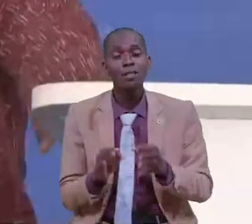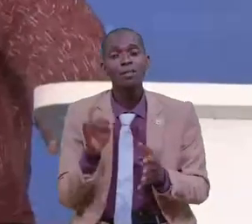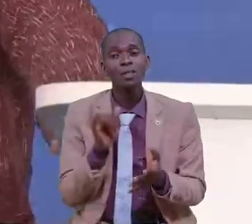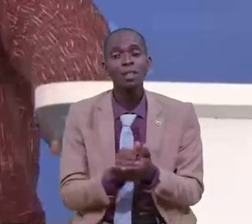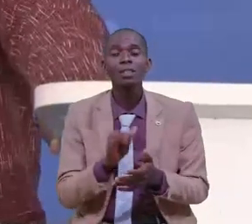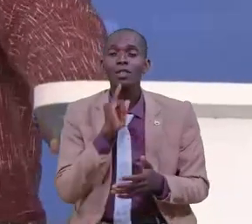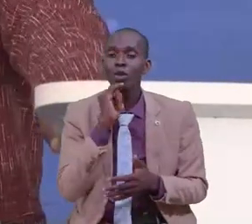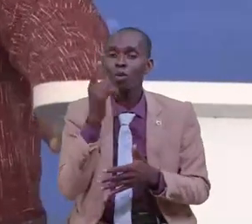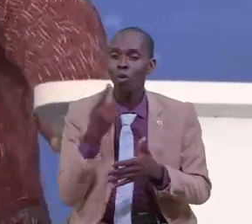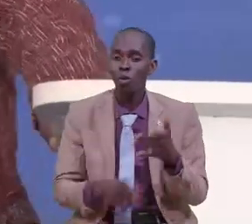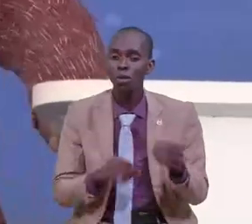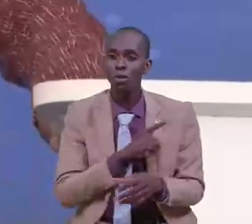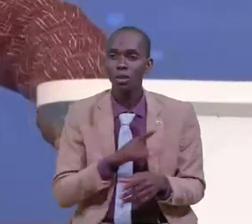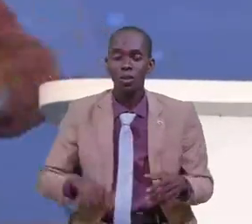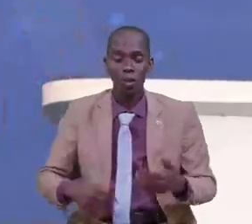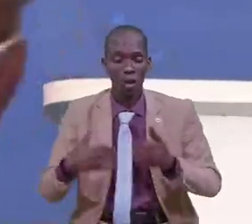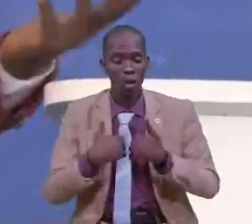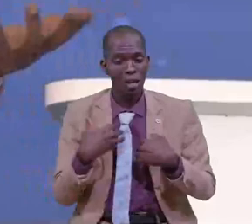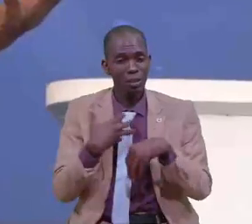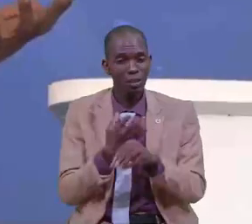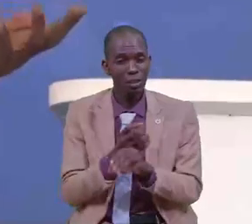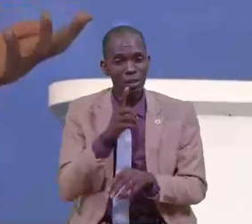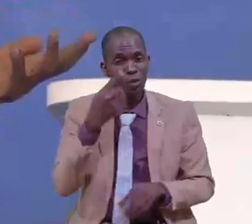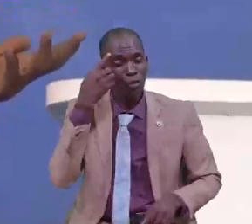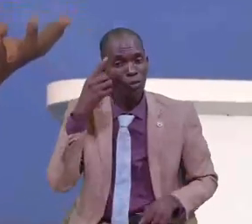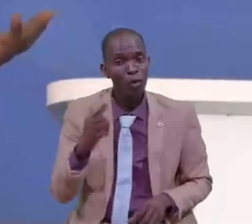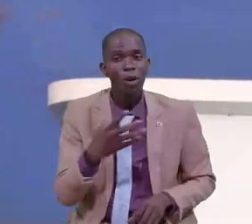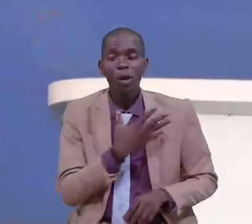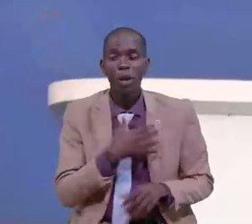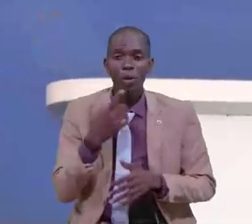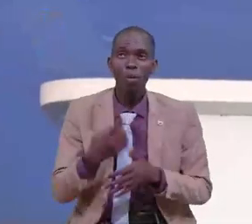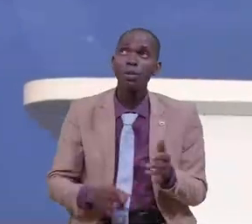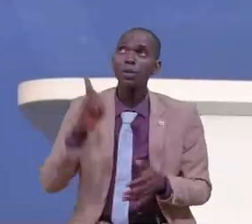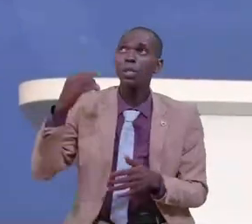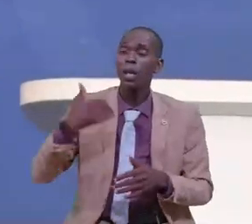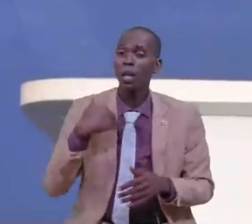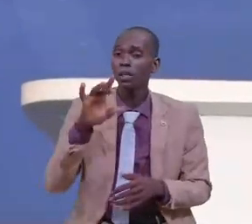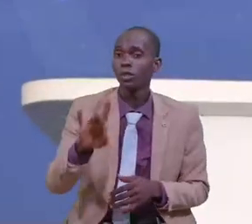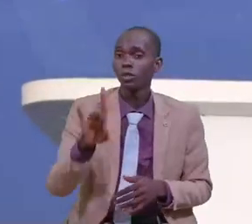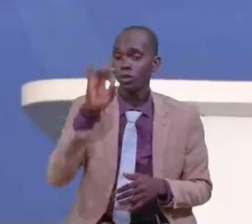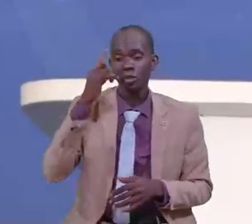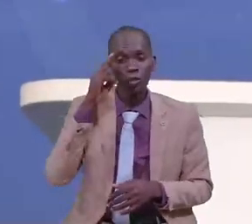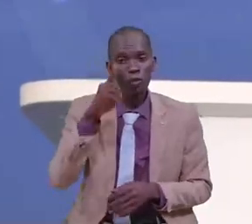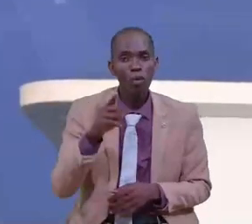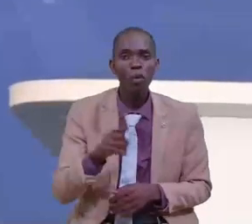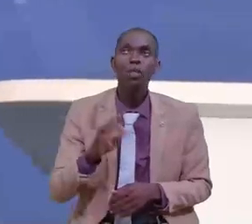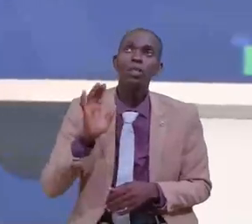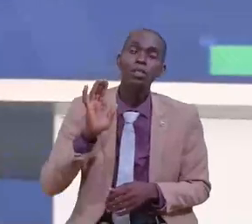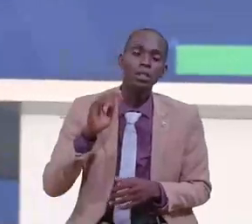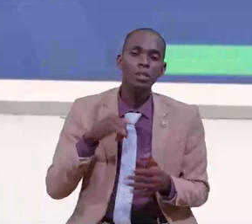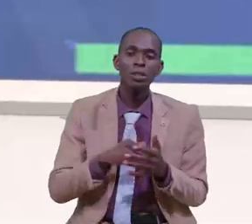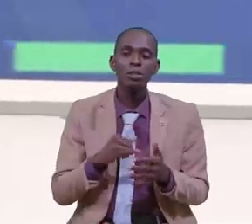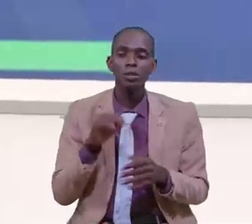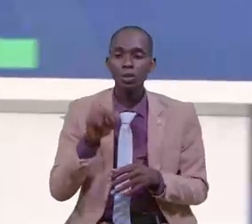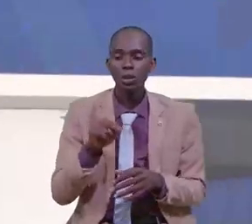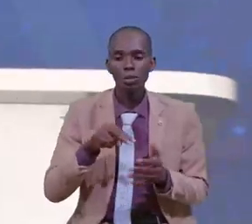Si c'est ce que le Seigneur t'a créé à faire. Et si c'est ce qu'il a établi pour toi. C'est